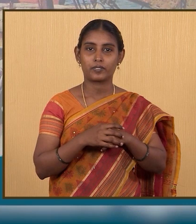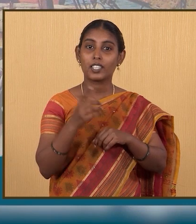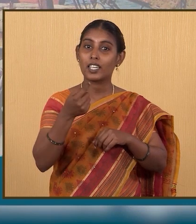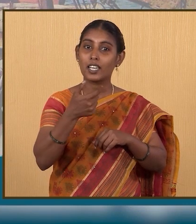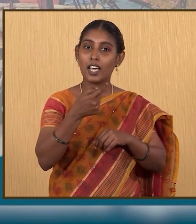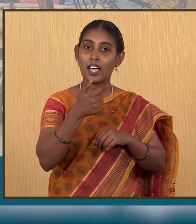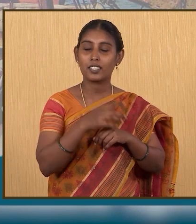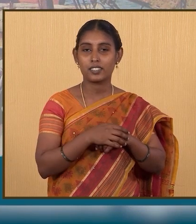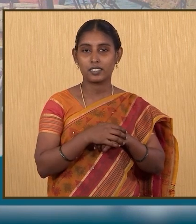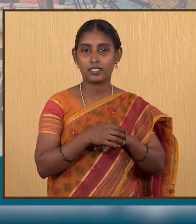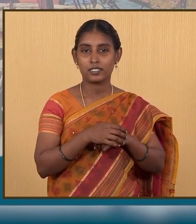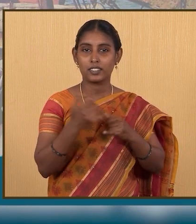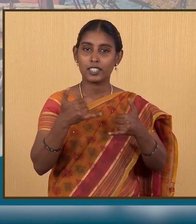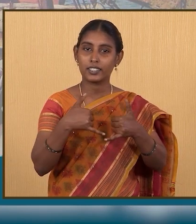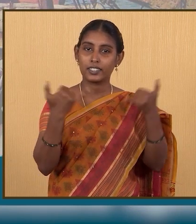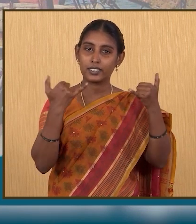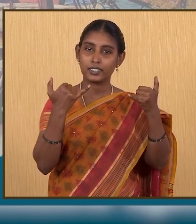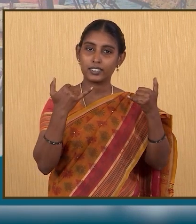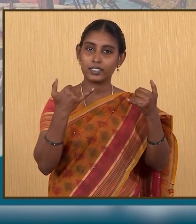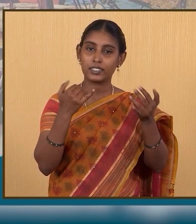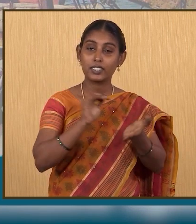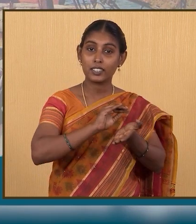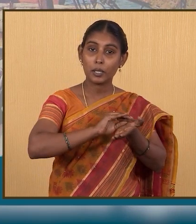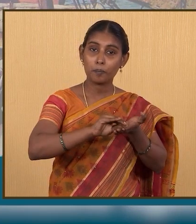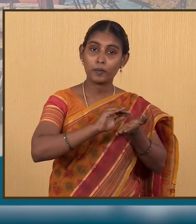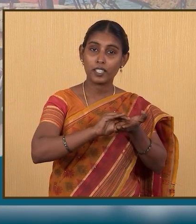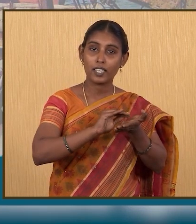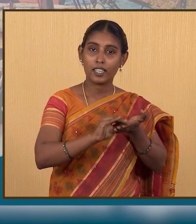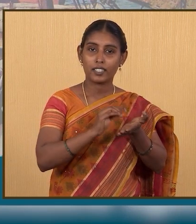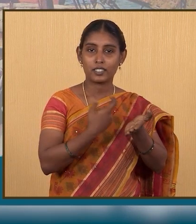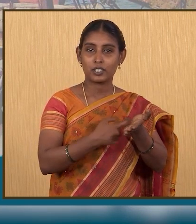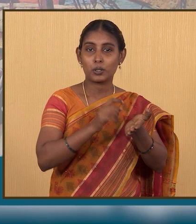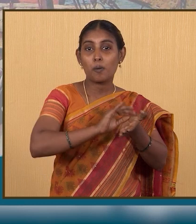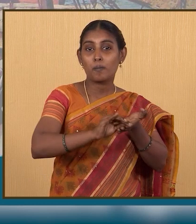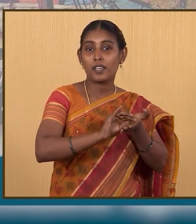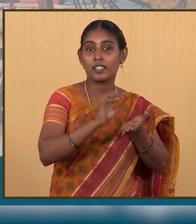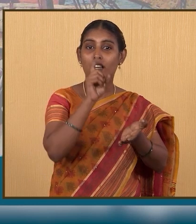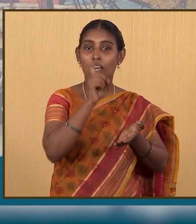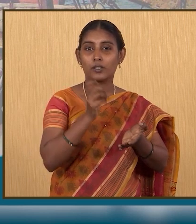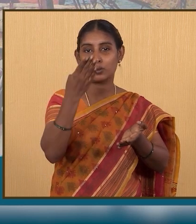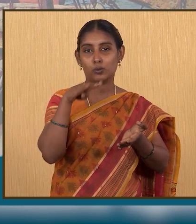நாணயங்களில் பார்த்தோம் இல்லையா, அதில் இந்திய ரிசர்வ் வங்கி எந்த வருஷம் தொடங்கினாங்க,